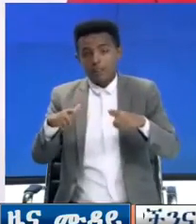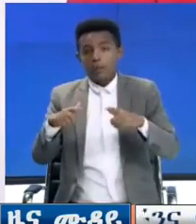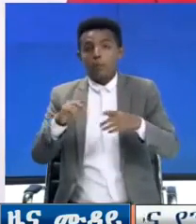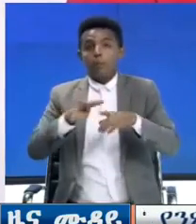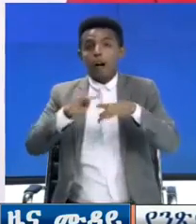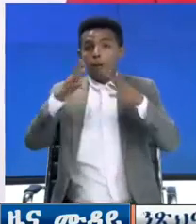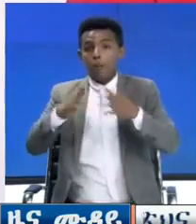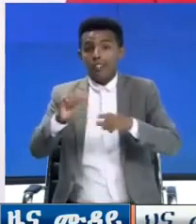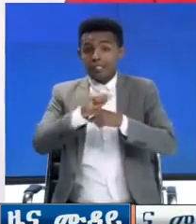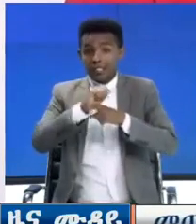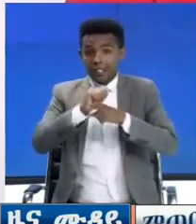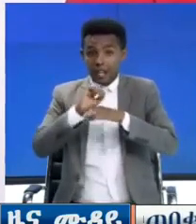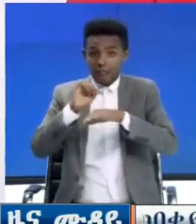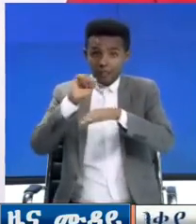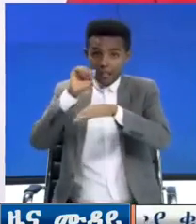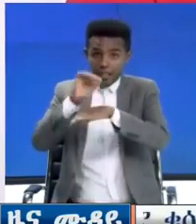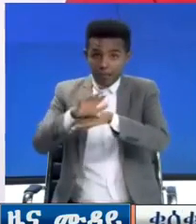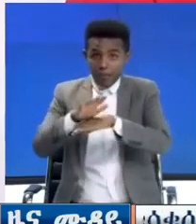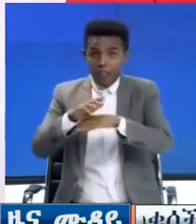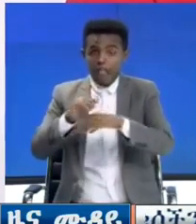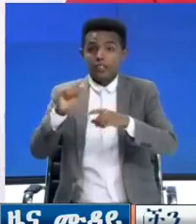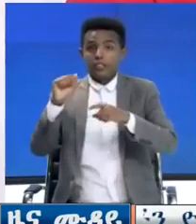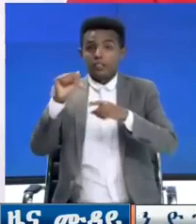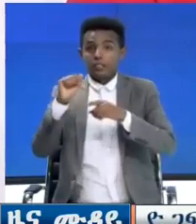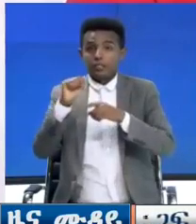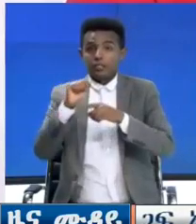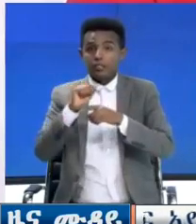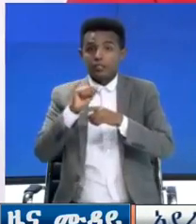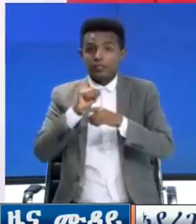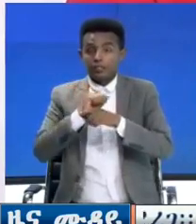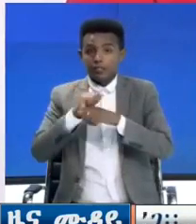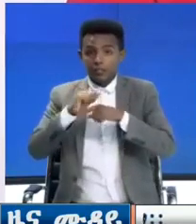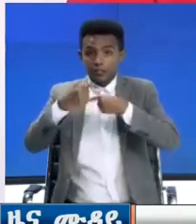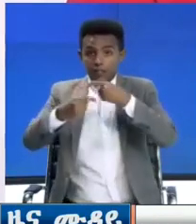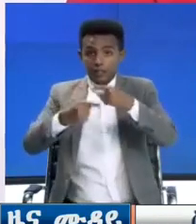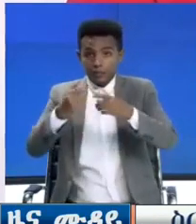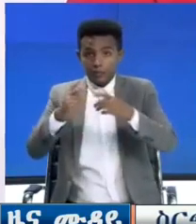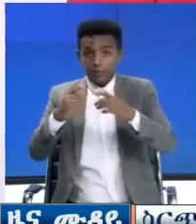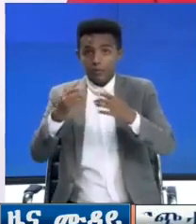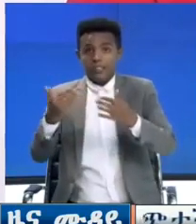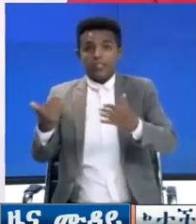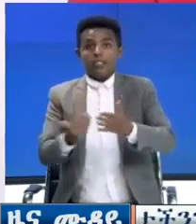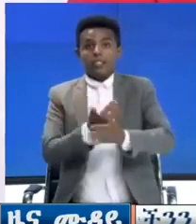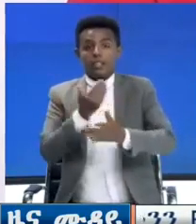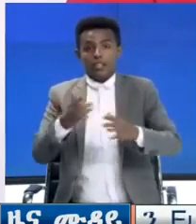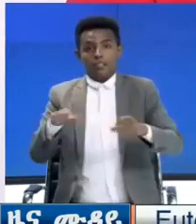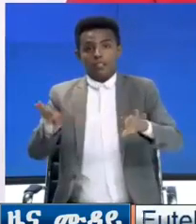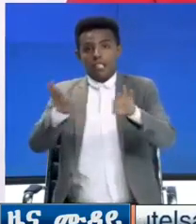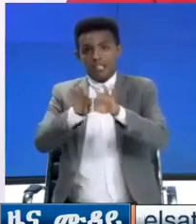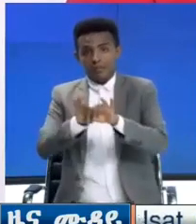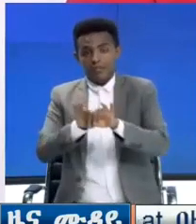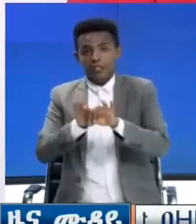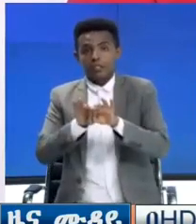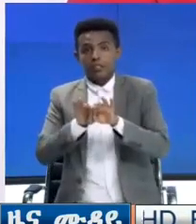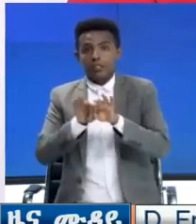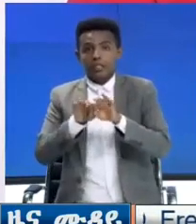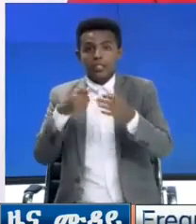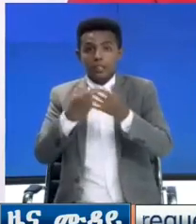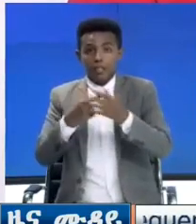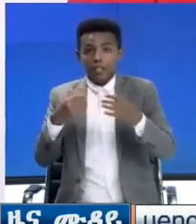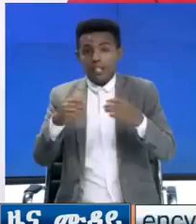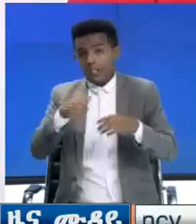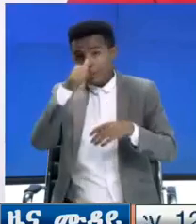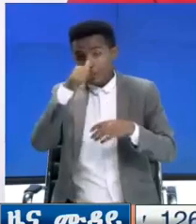ባለሙያዎች ስልጠና ላይ ሄደዋል። የነሱ ባዮሴፍቲ ካቢኔት ጥገና የሚፈልግ ነው። ይሄን ደግሞ ለኢትዮጵያ ህብረተሰብ